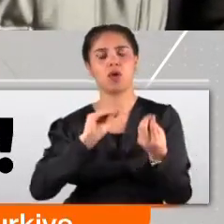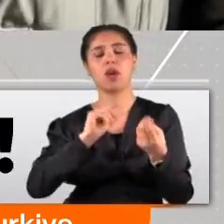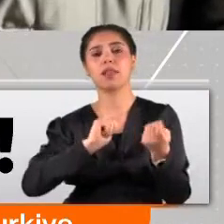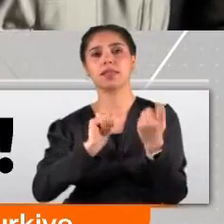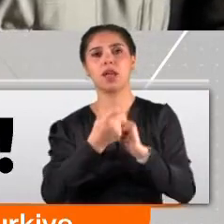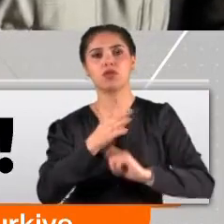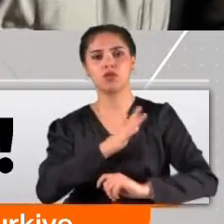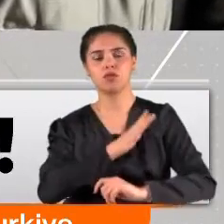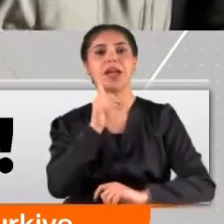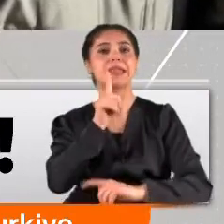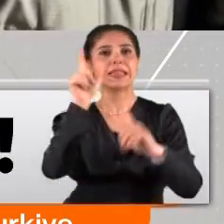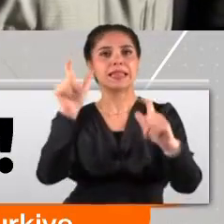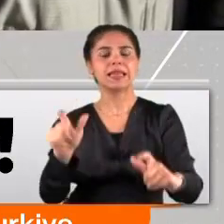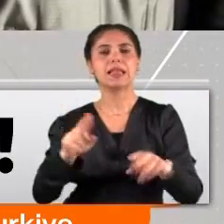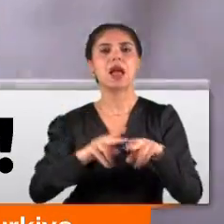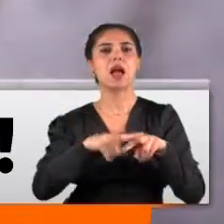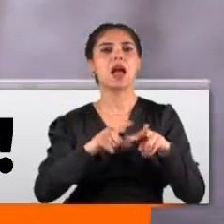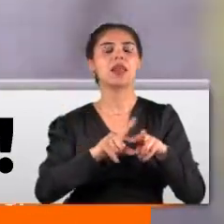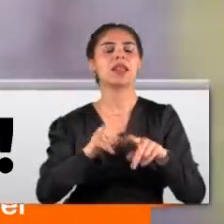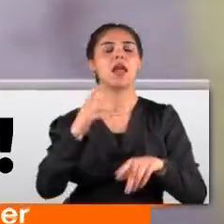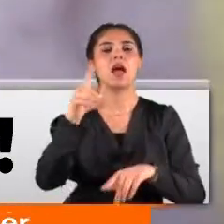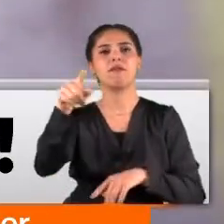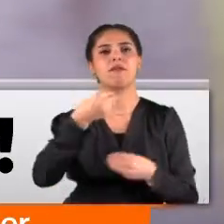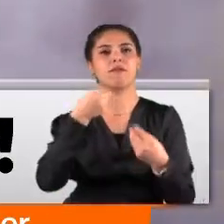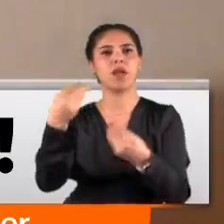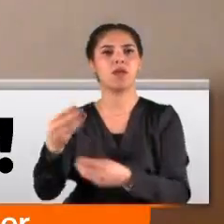pelet ihtiyacını ise Kanada karşılıyor.